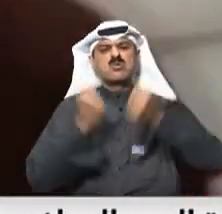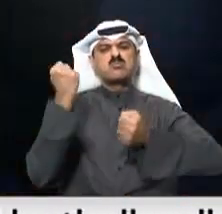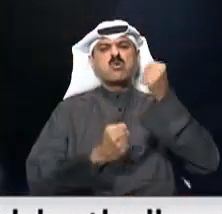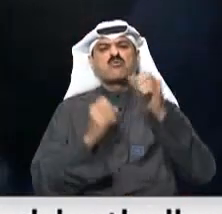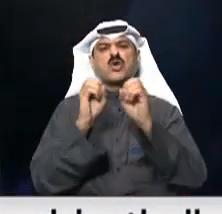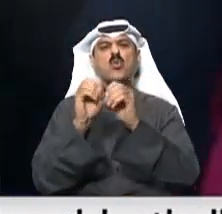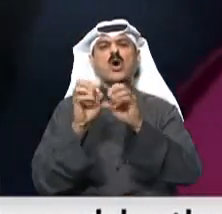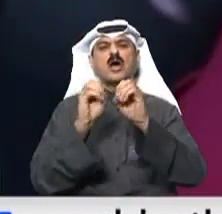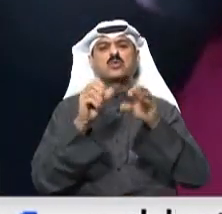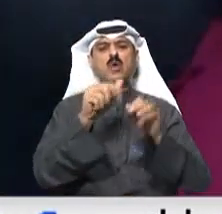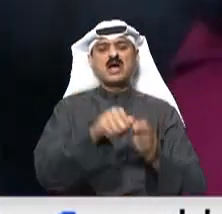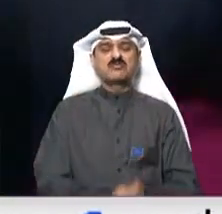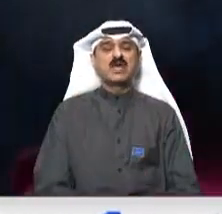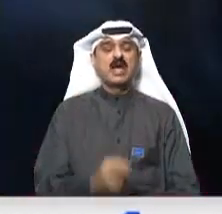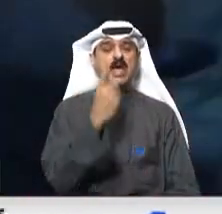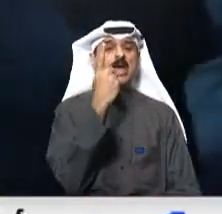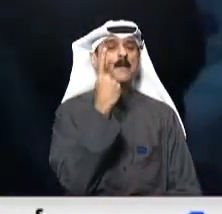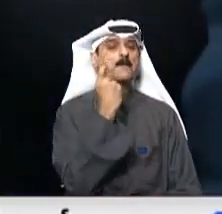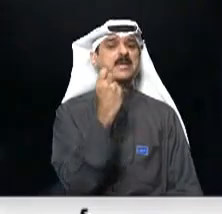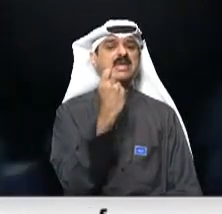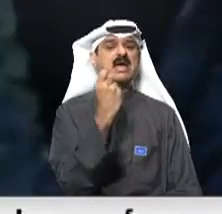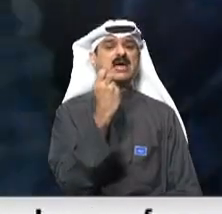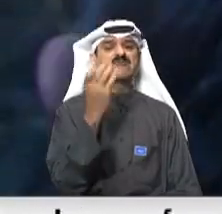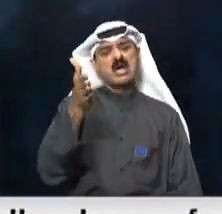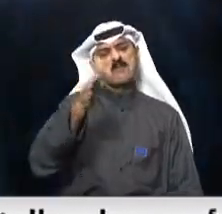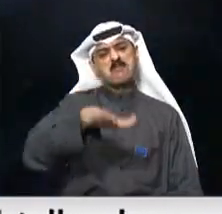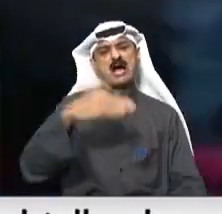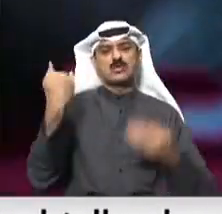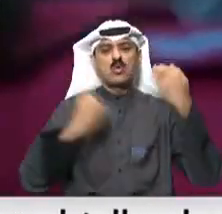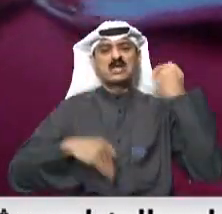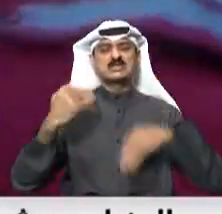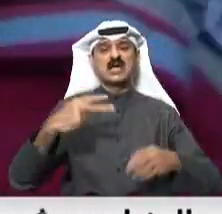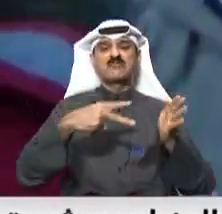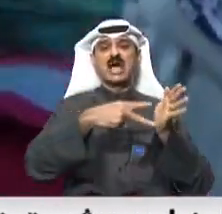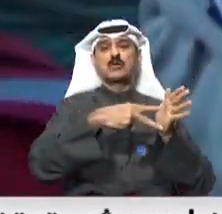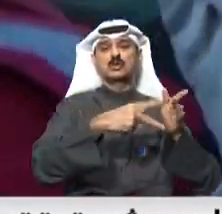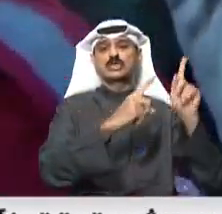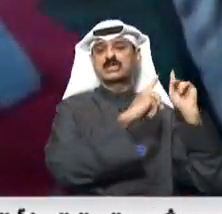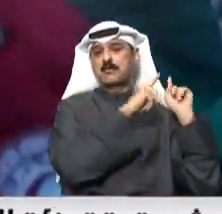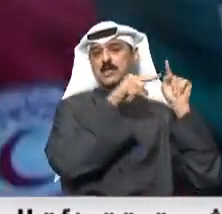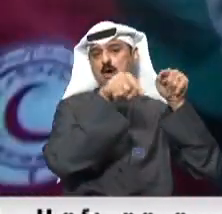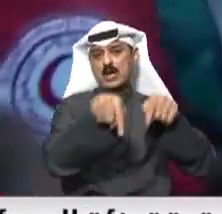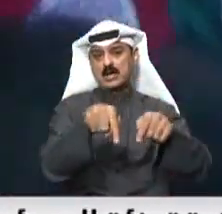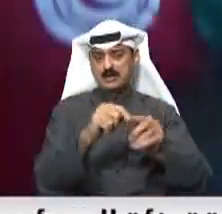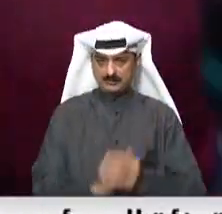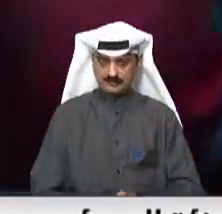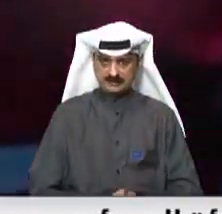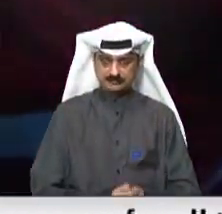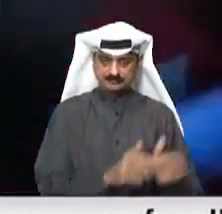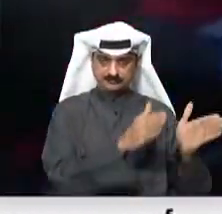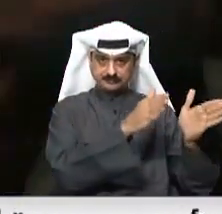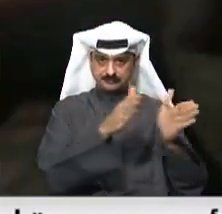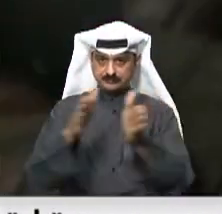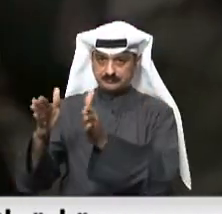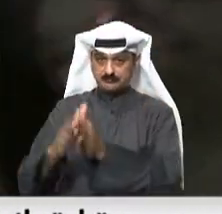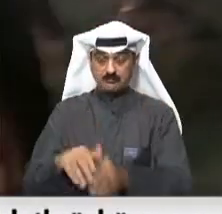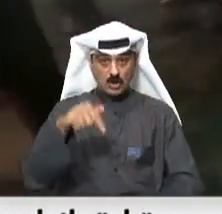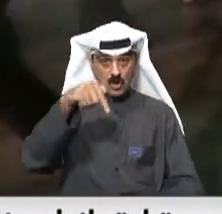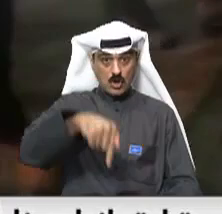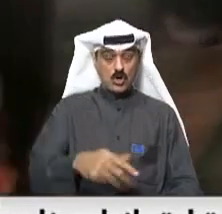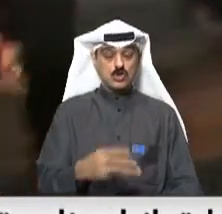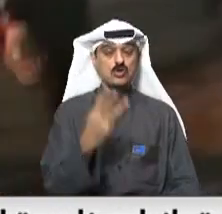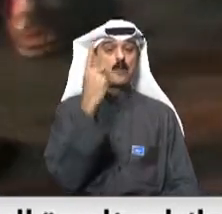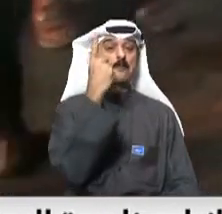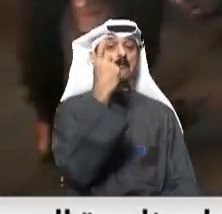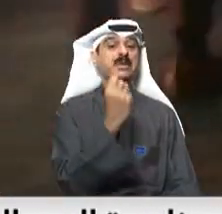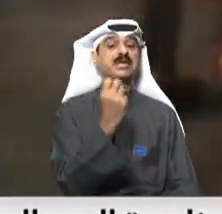ضحيتها ما يزيد عن 100 شهيد وجريح خلال ال 24 ساعه الماضيه في اليوم ال3 بعد